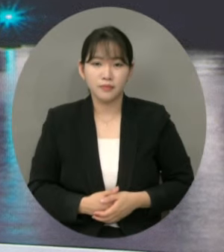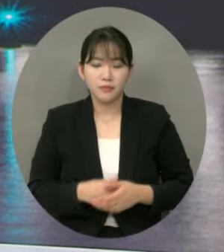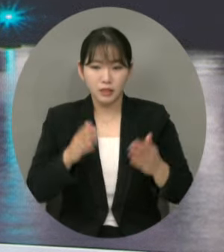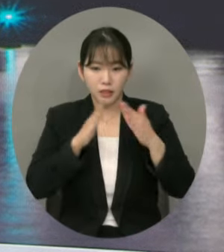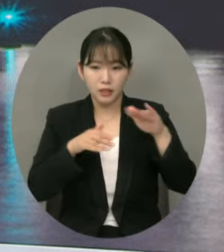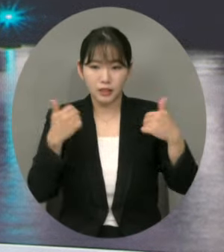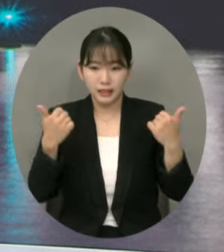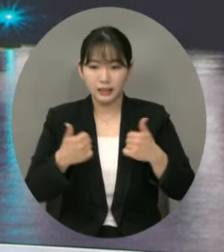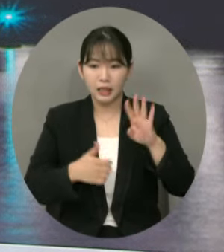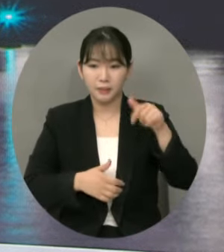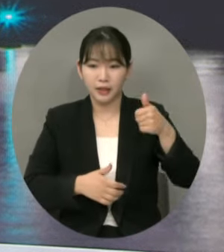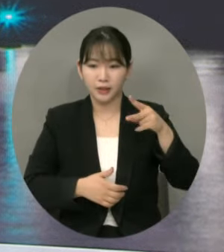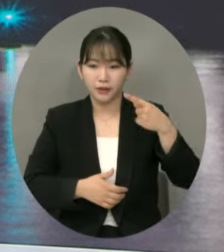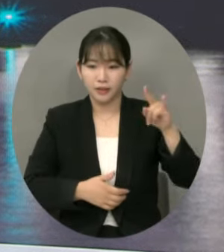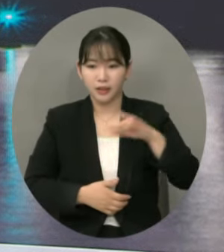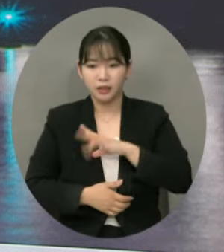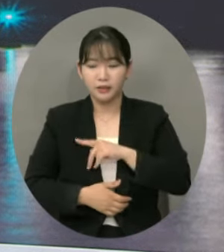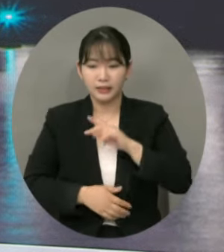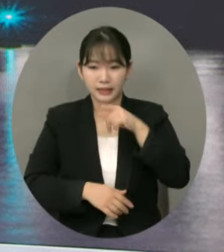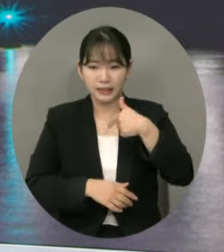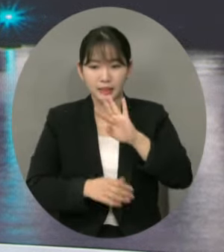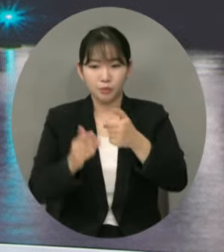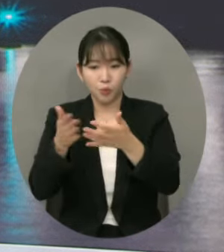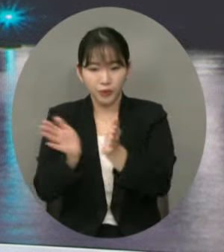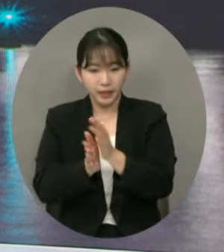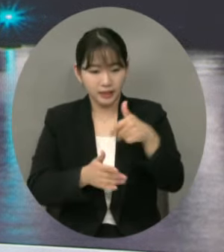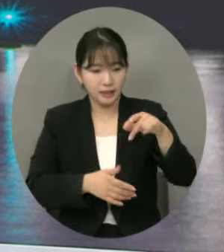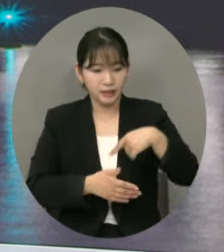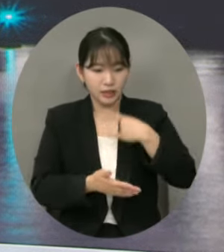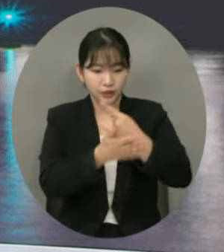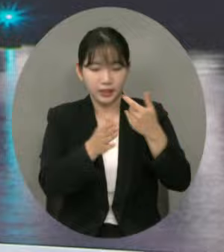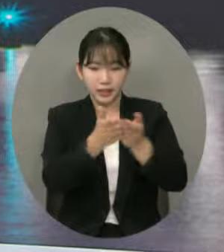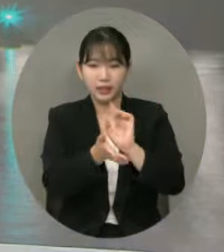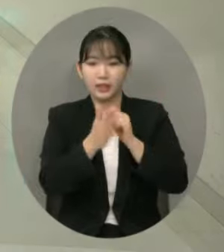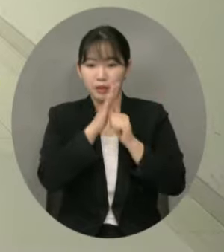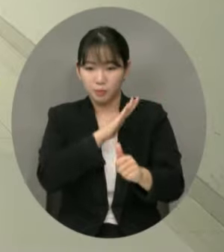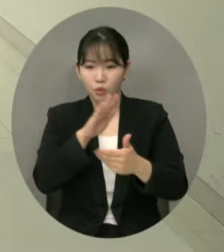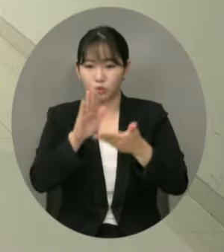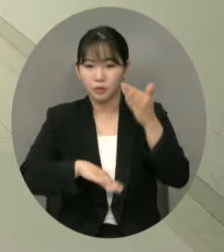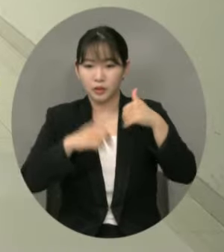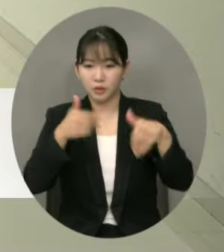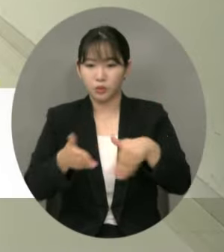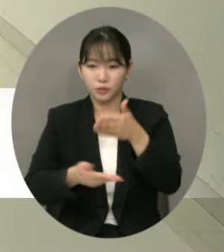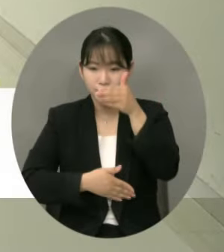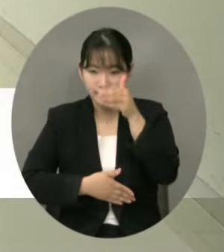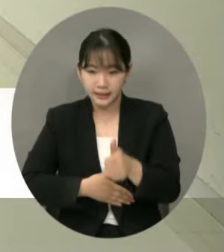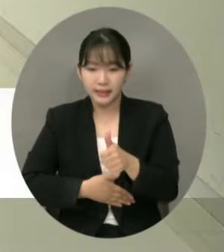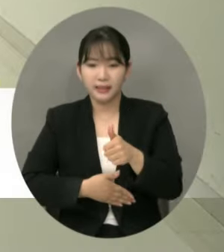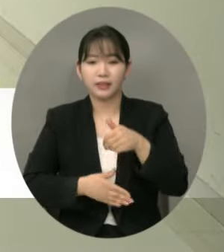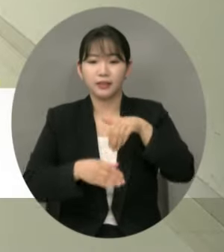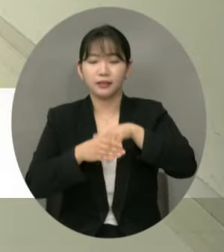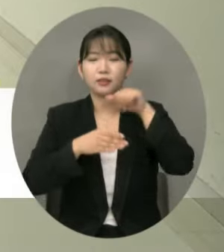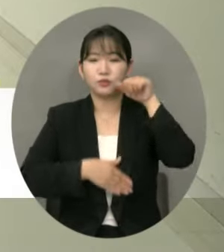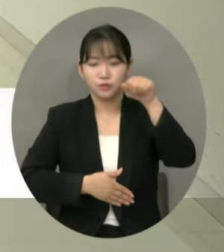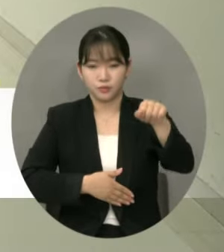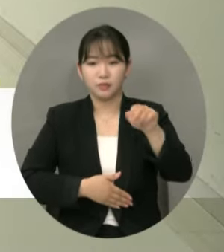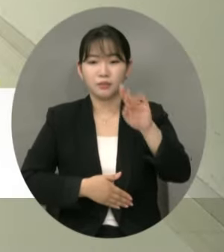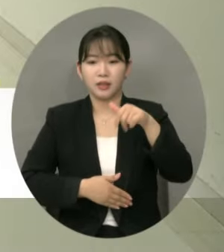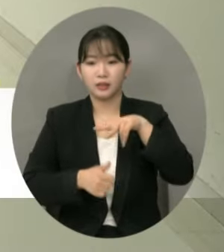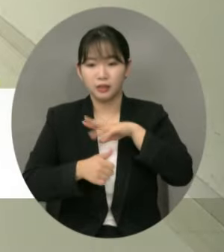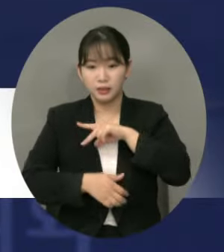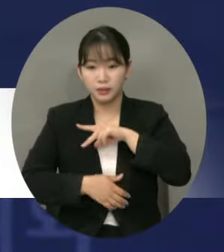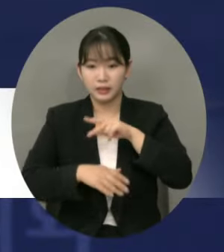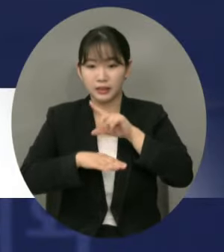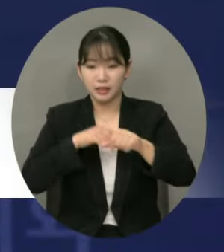전남도의회 박형대 의원이 진보당과 정의당을 대표해서 후반기 도의장 선거에 출마했습니다 박의원은